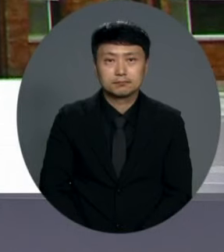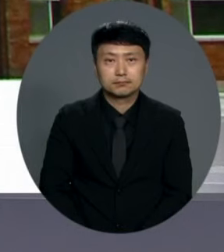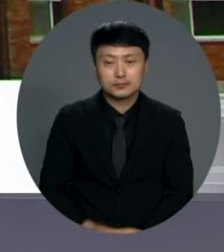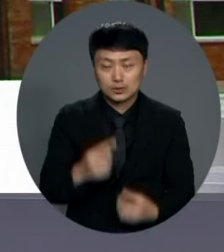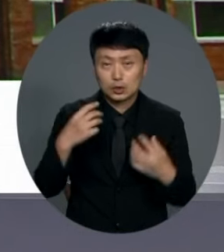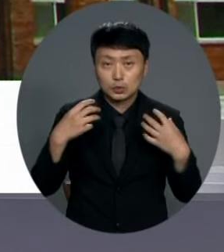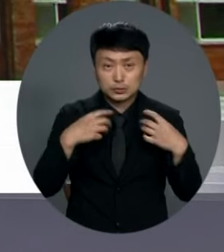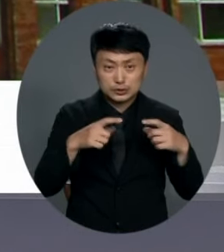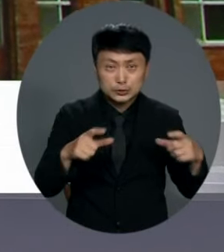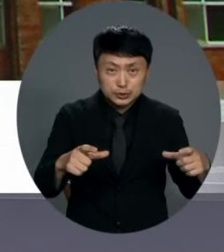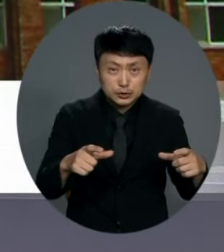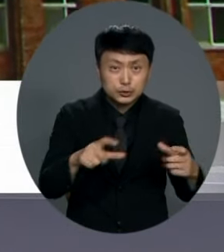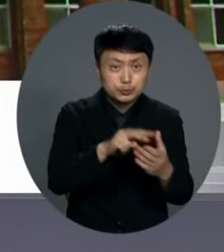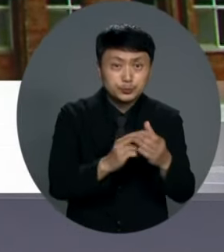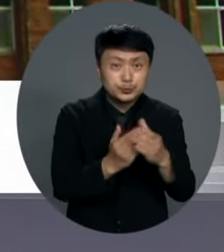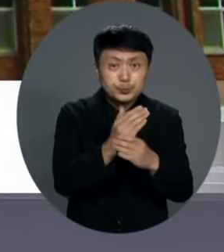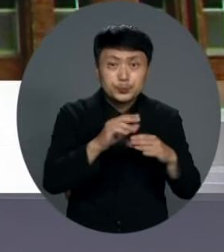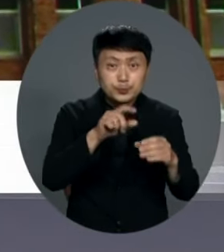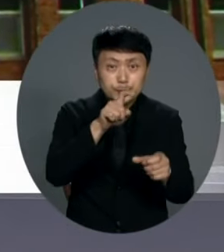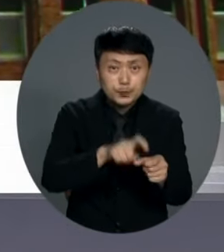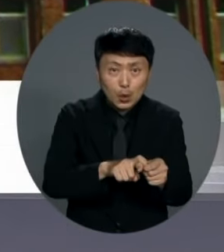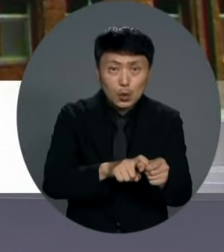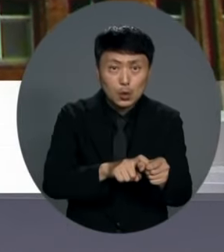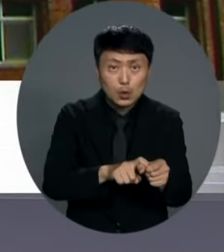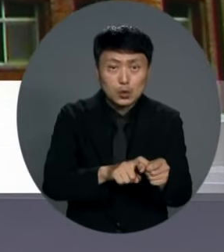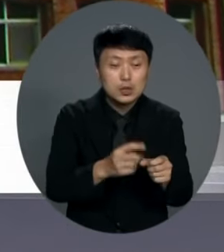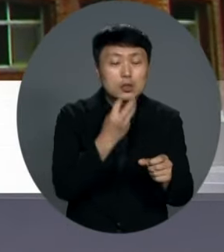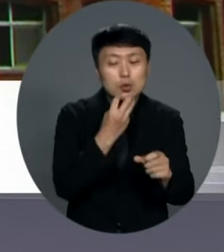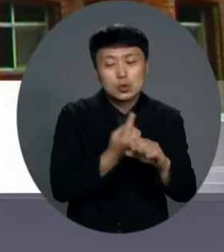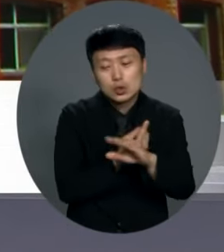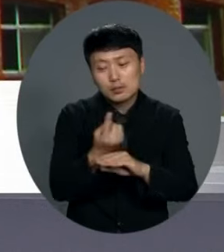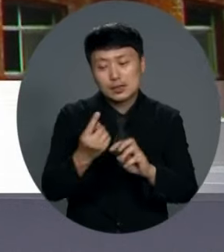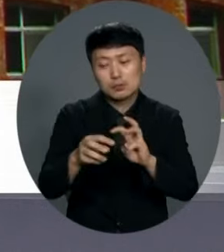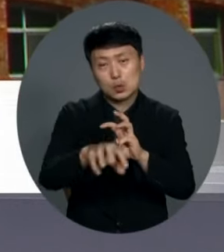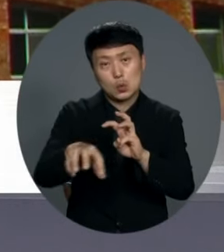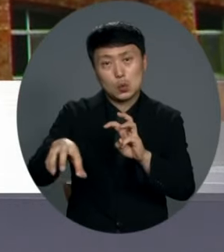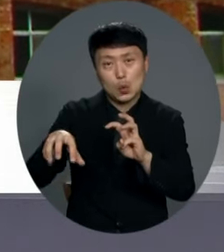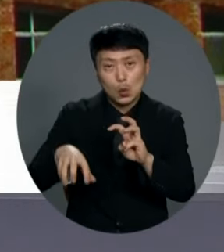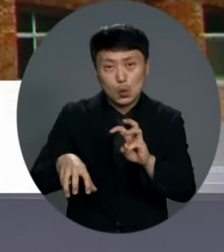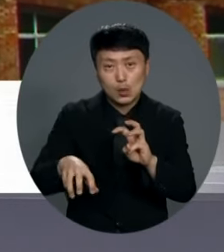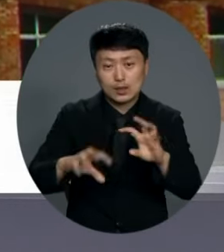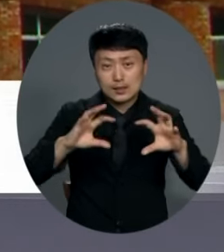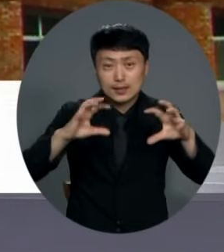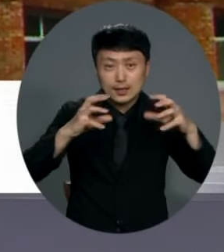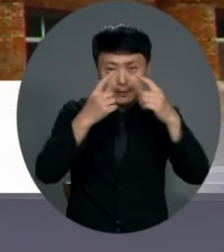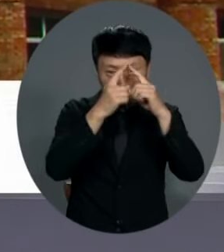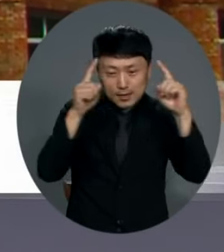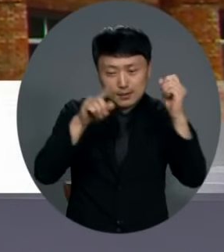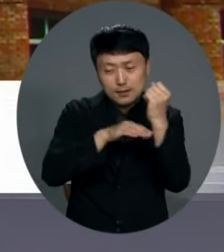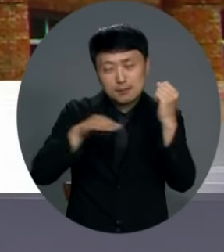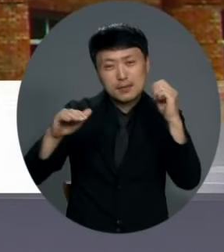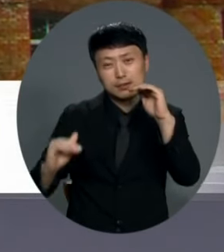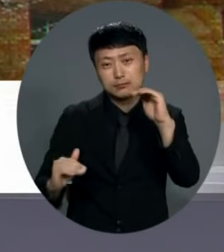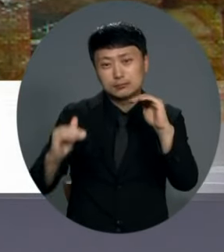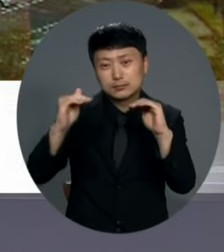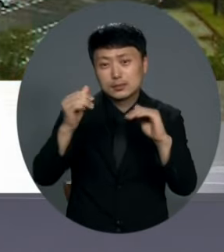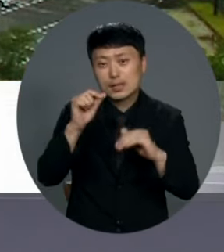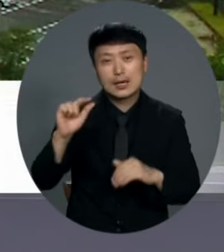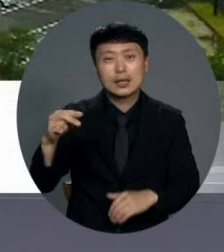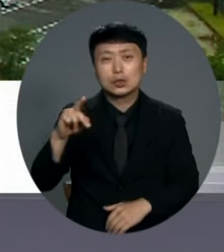정부가 지역 위기를 타파하기 위해 비소권 대학 30곳에 집중 지원하는 글로컬 대학 2년차 사업에